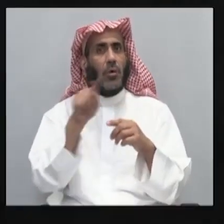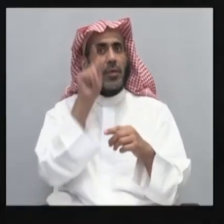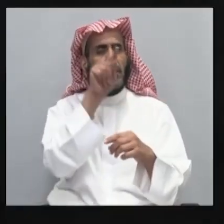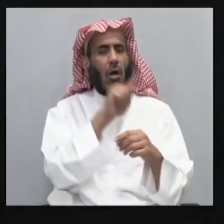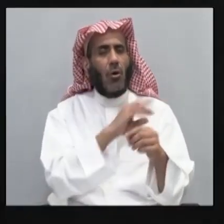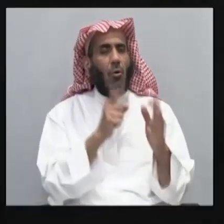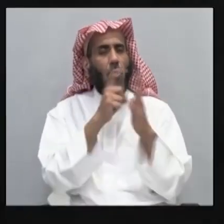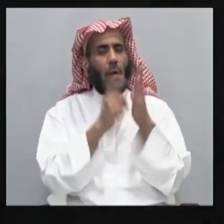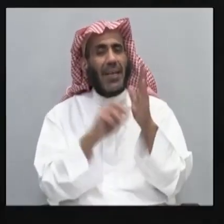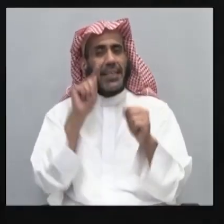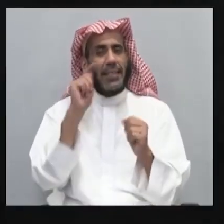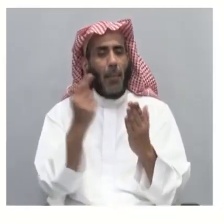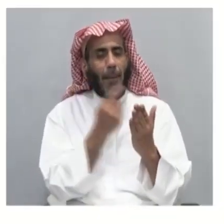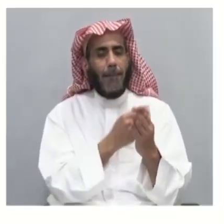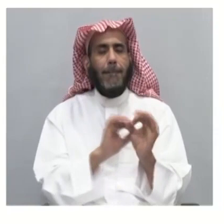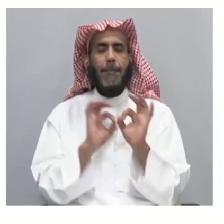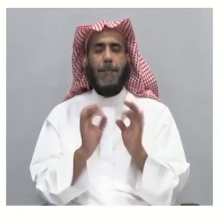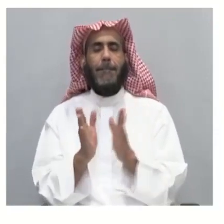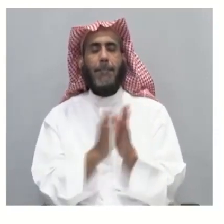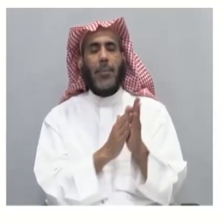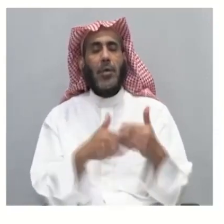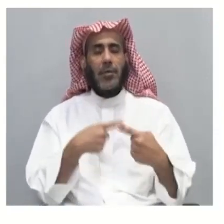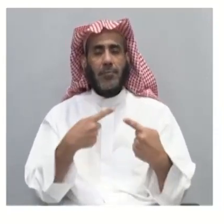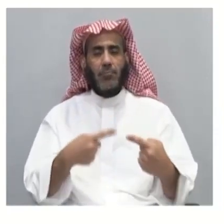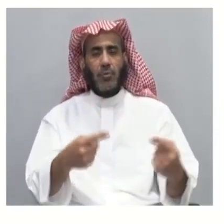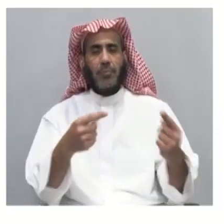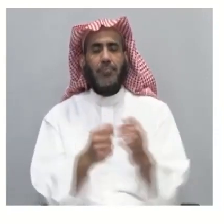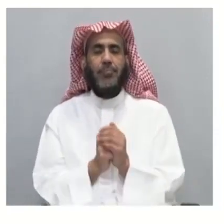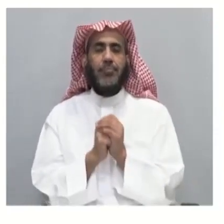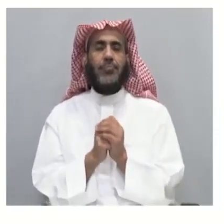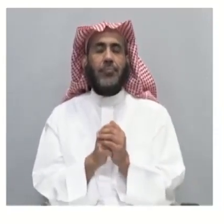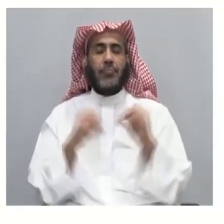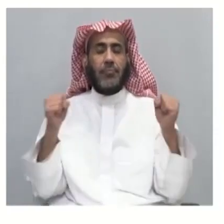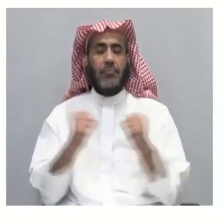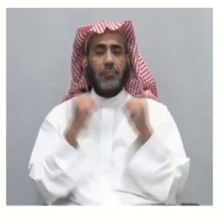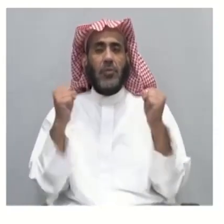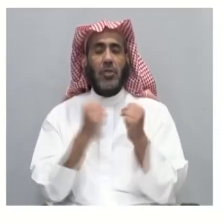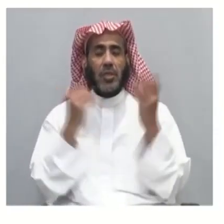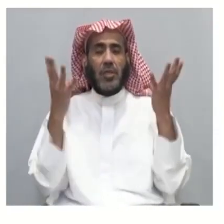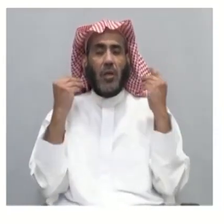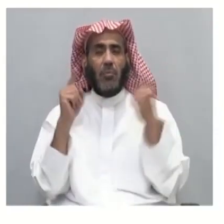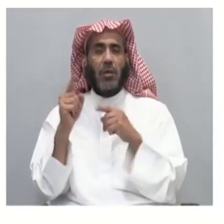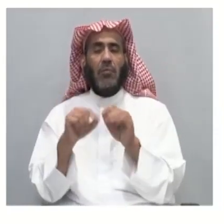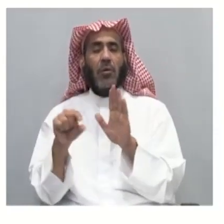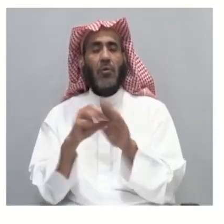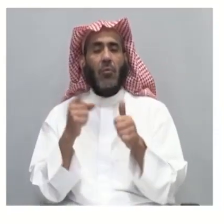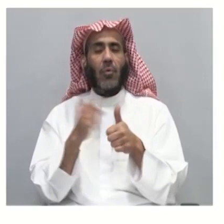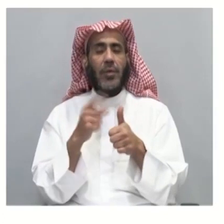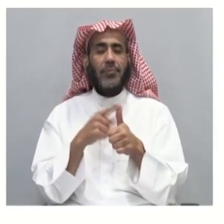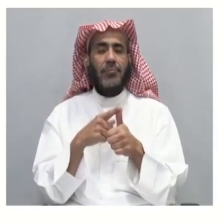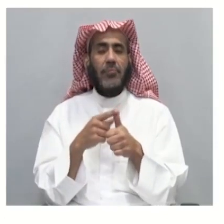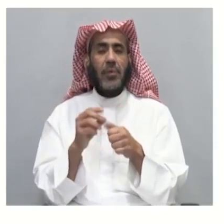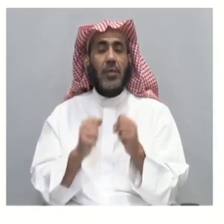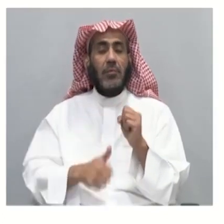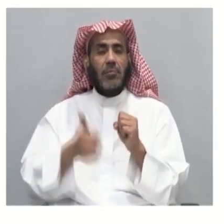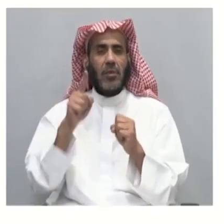واعراف الكتابه مستمرون كما ذكرنا في نشاطات التعلم لدينا فقره واحد عندنا يقول